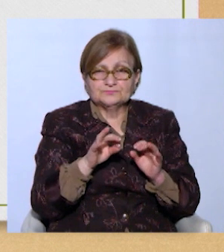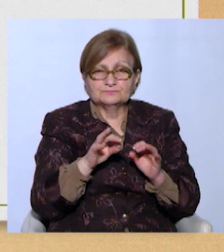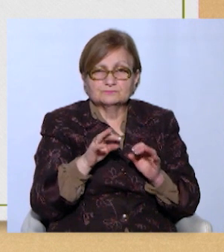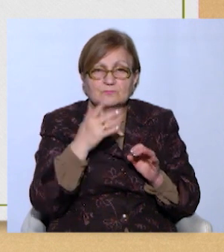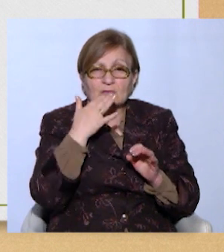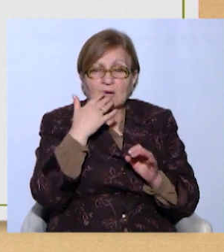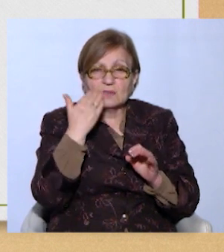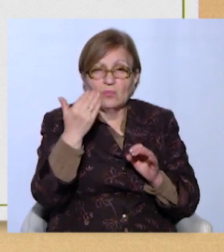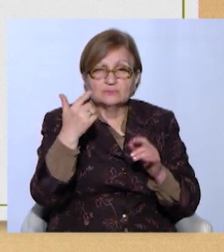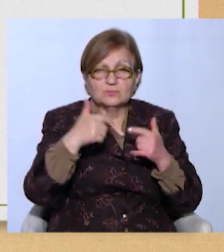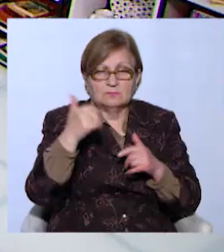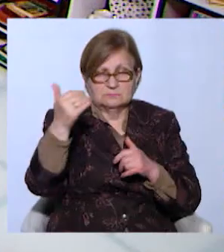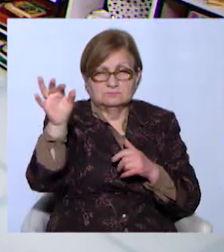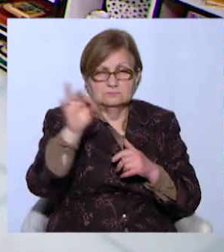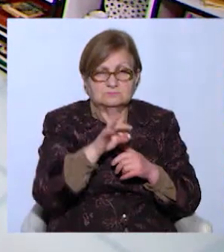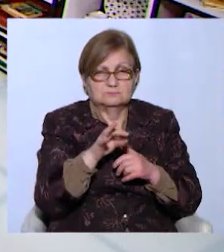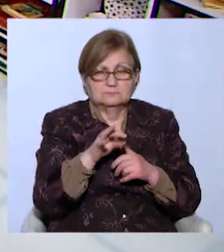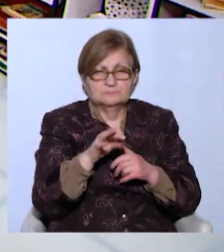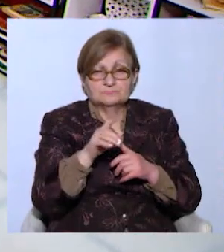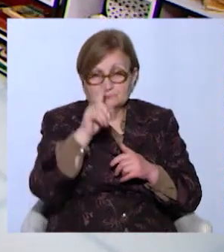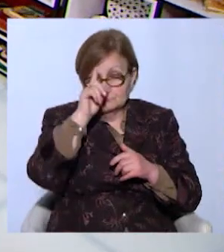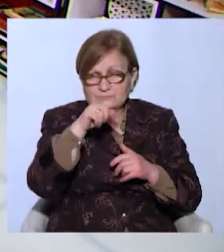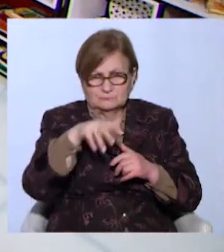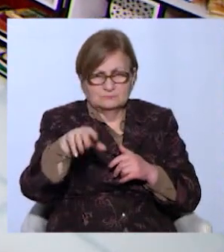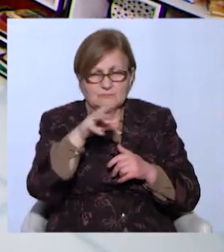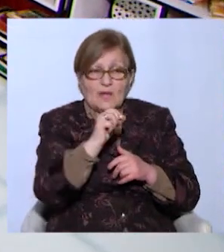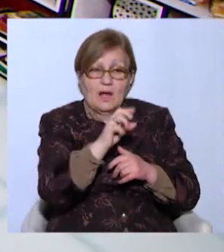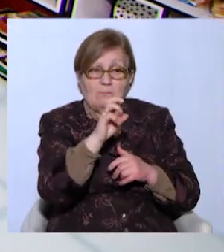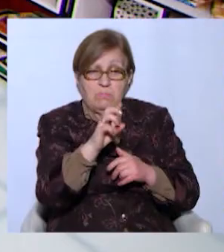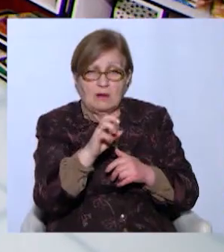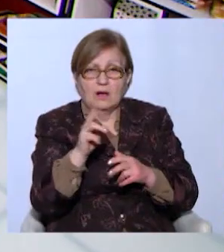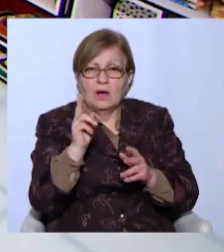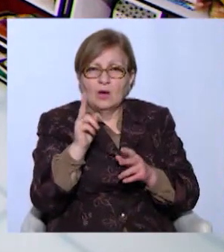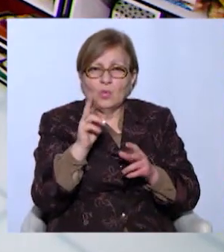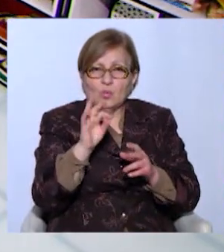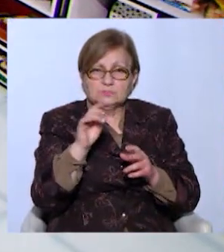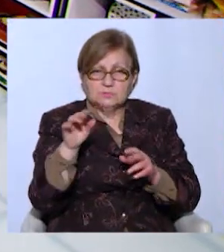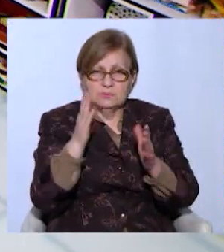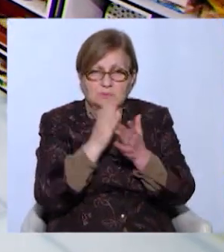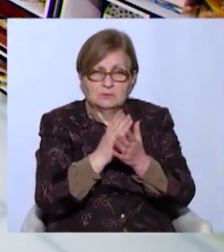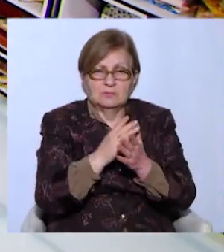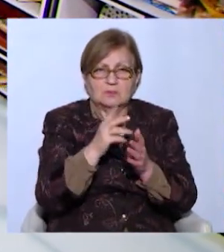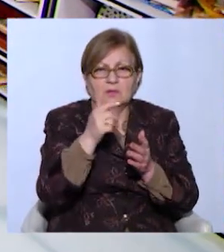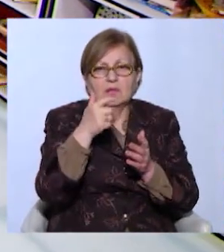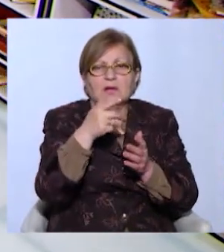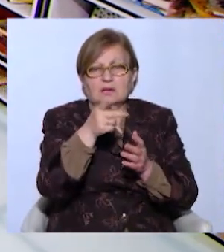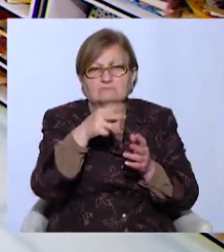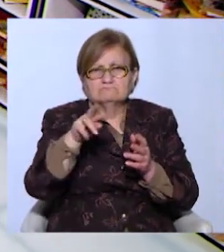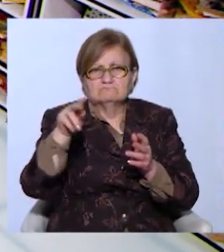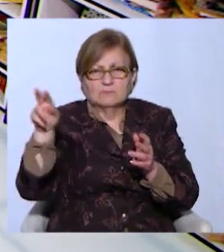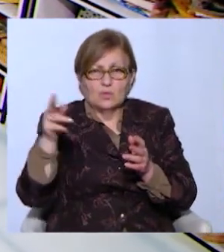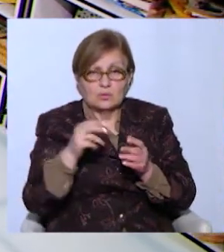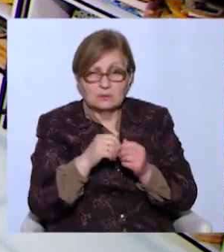ეროვნული გამოცდის ერთქულიანი ამოცანა. მოგეხსენებათ, თუ a და b წერტილის კოორდინატებია x1, y1 და x2, y2,